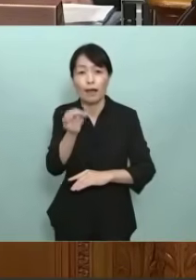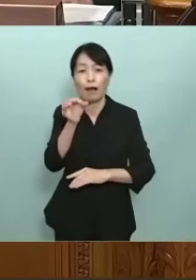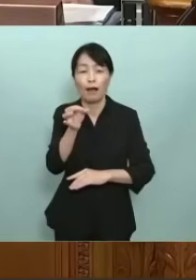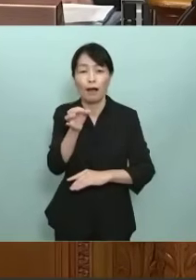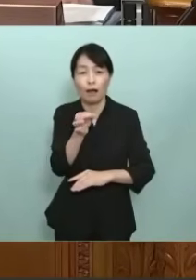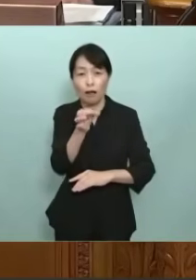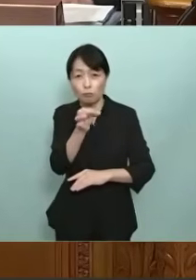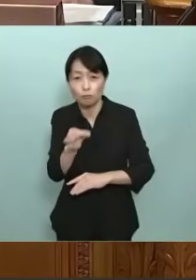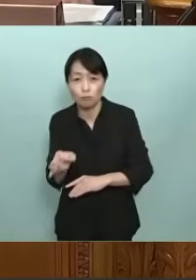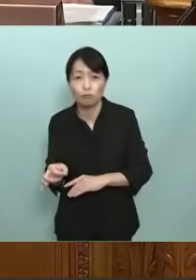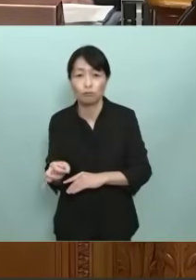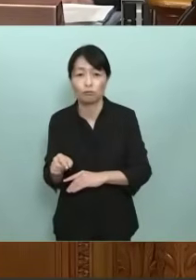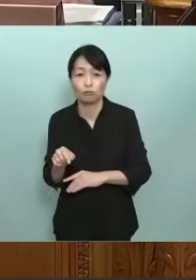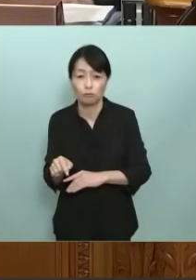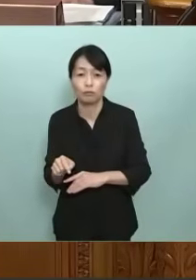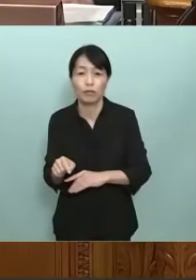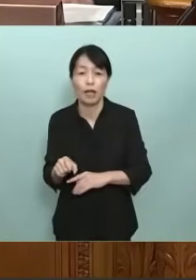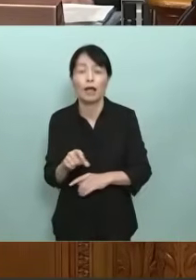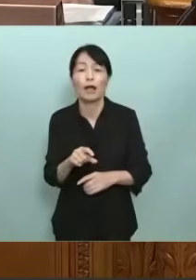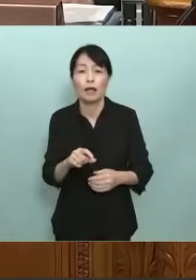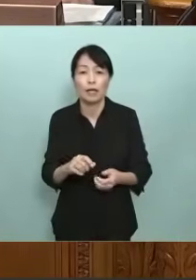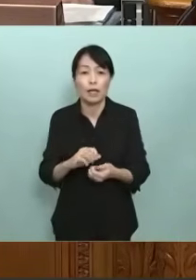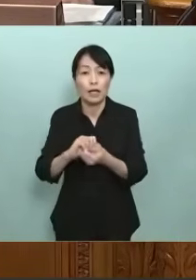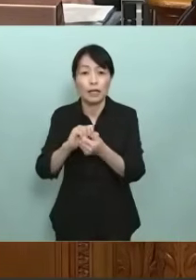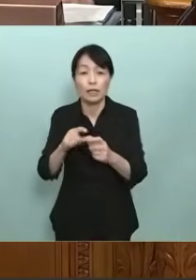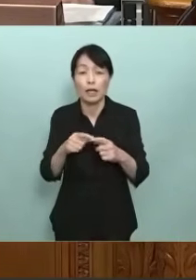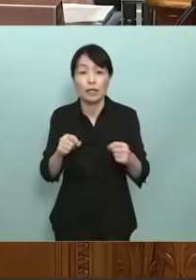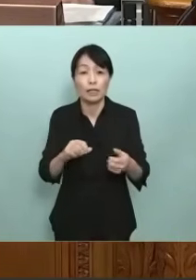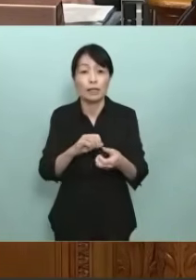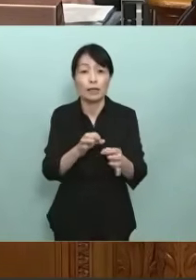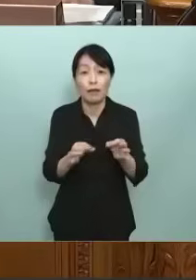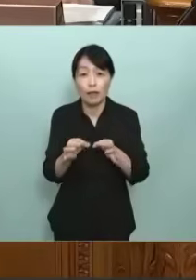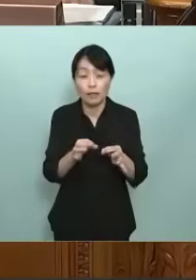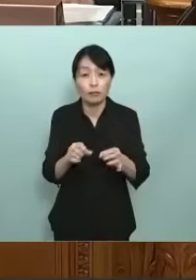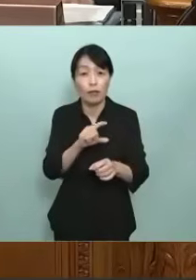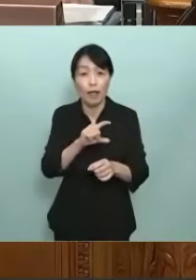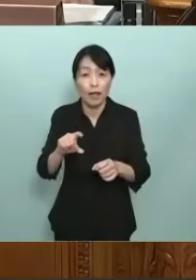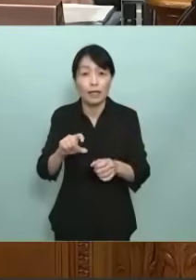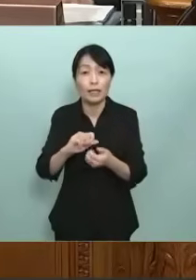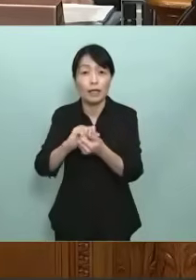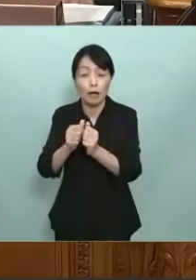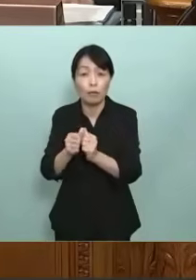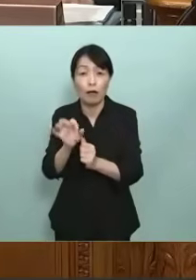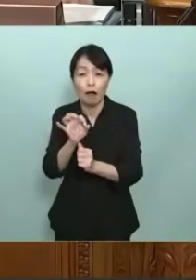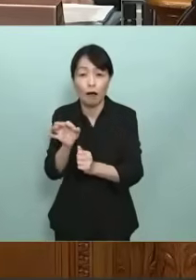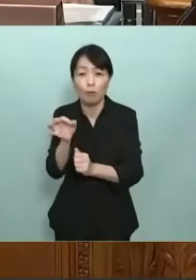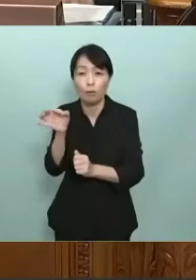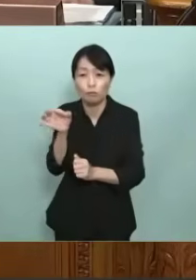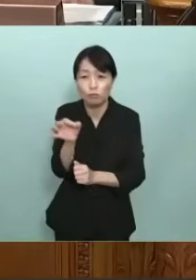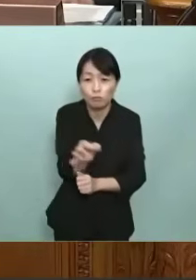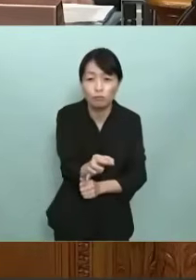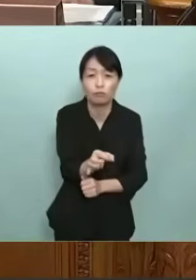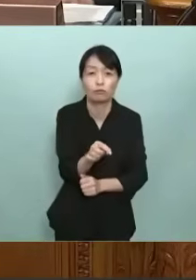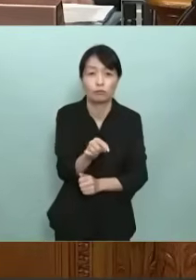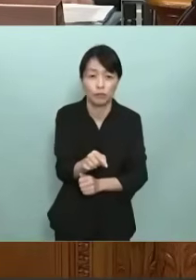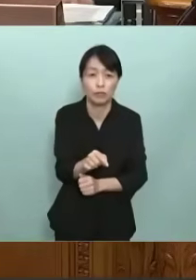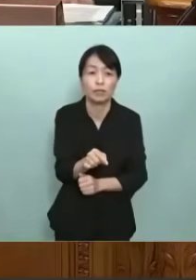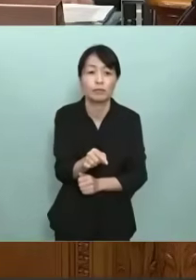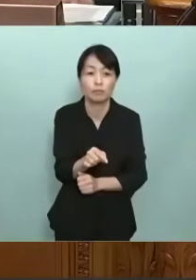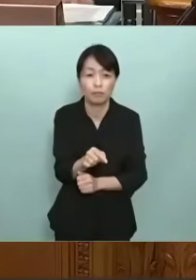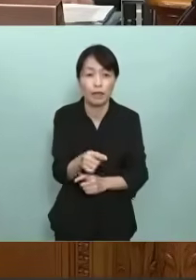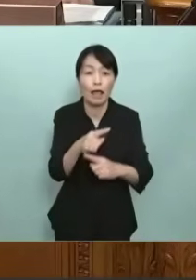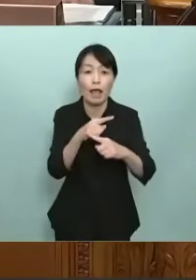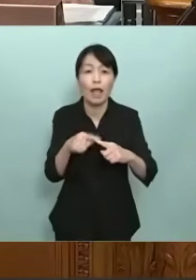大幅に下落市場に激震が走ると同時にXでは石場ショックがトレンド入しまし